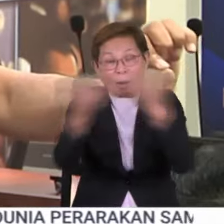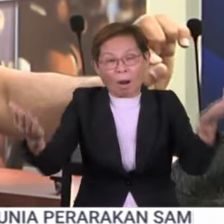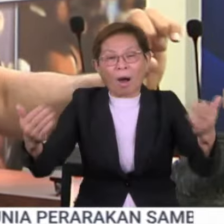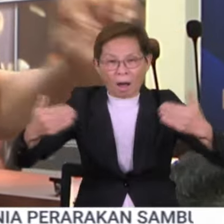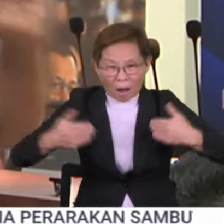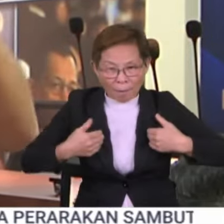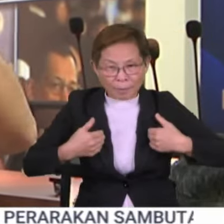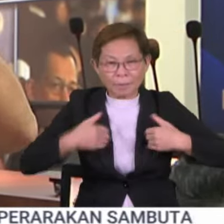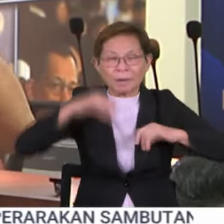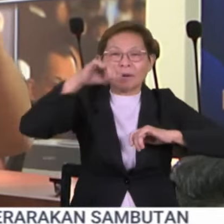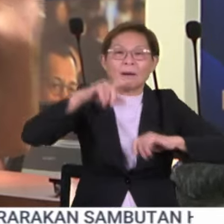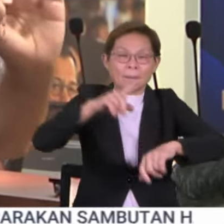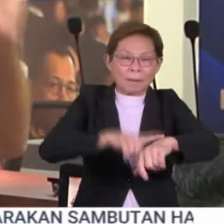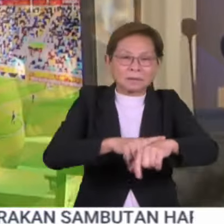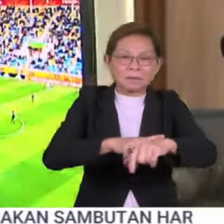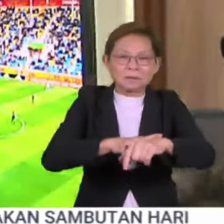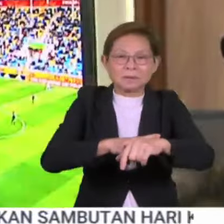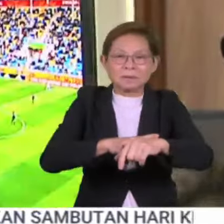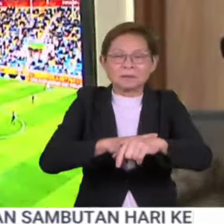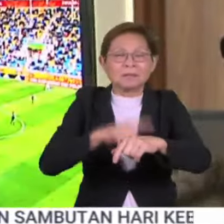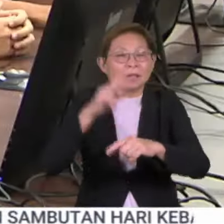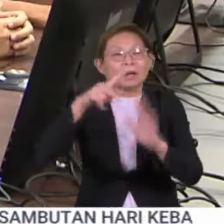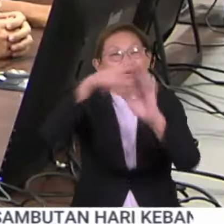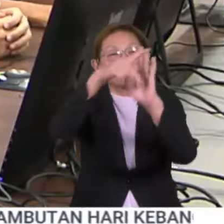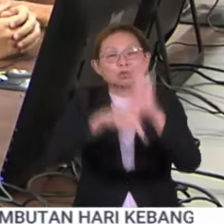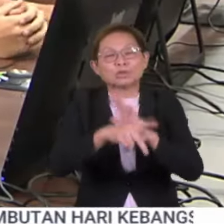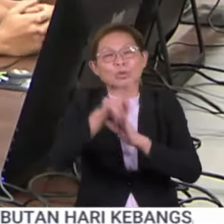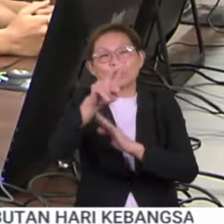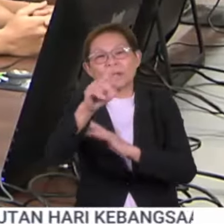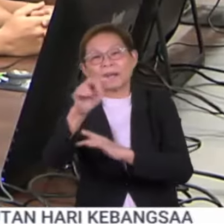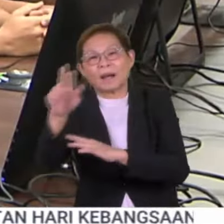mengadakan sesi tinjauan khusus